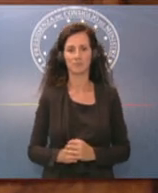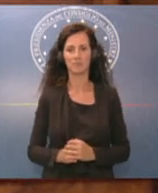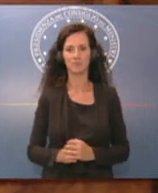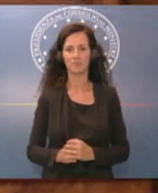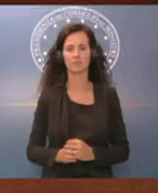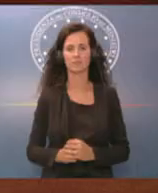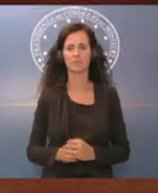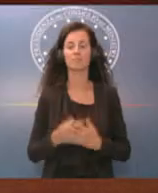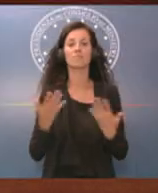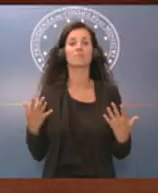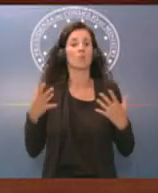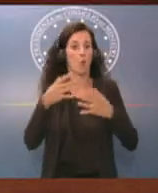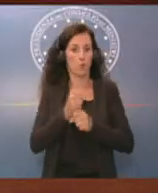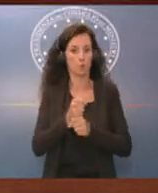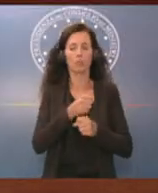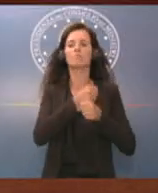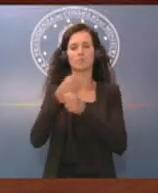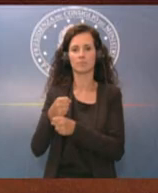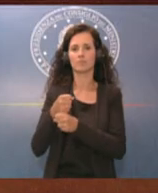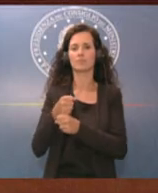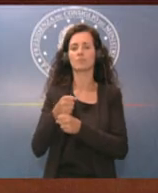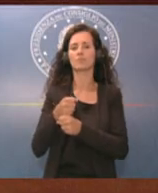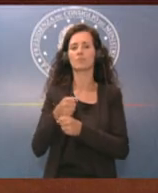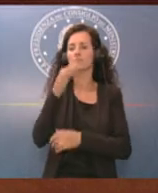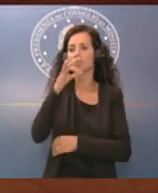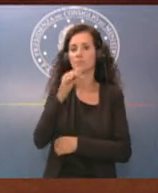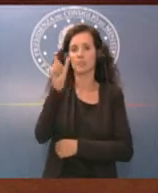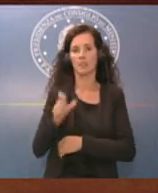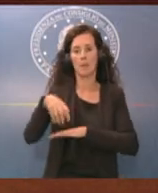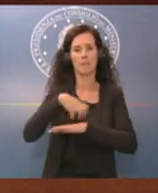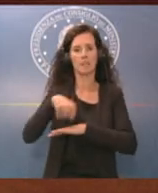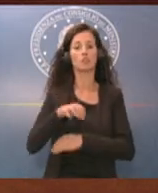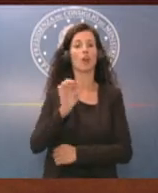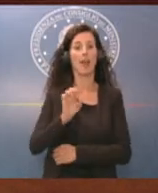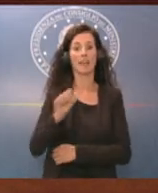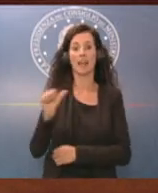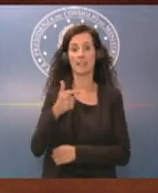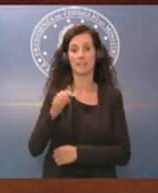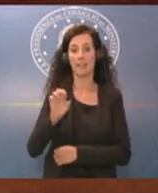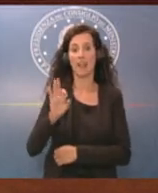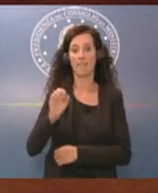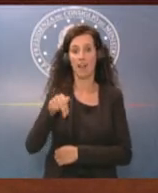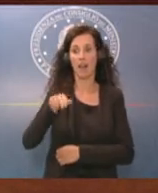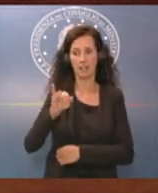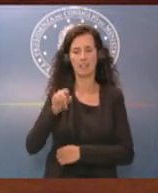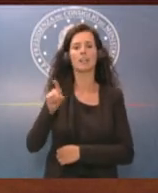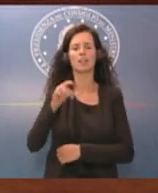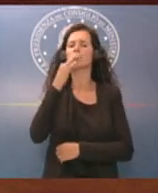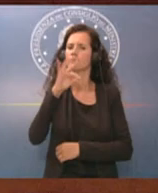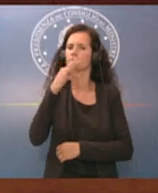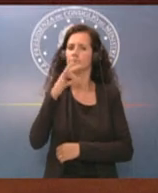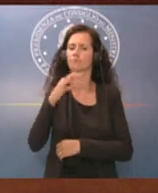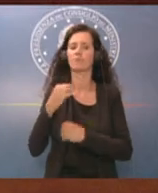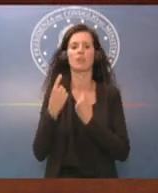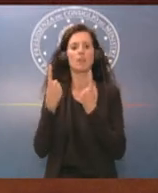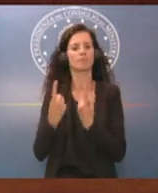In conclusione, passiamo la parola al Ministro per le Disabilità, Erika Stefani, che si è fatta interprete per l'attuazione di un provvedimento atteso